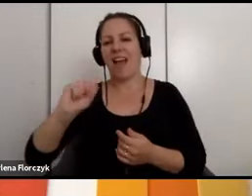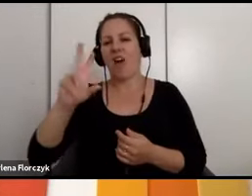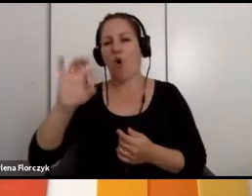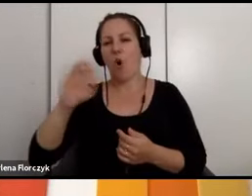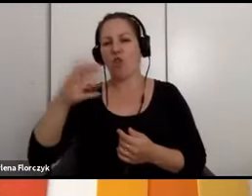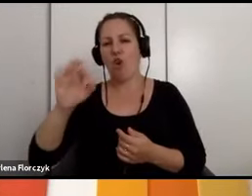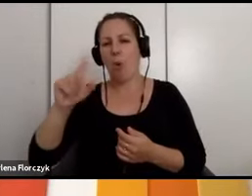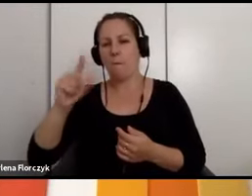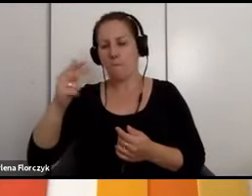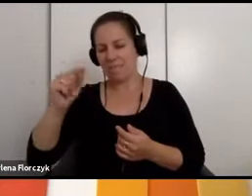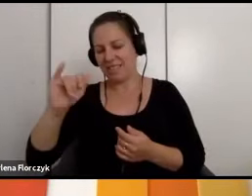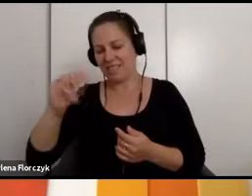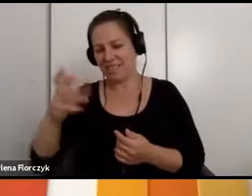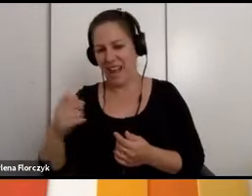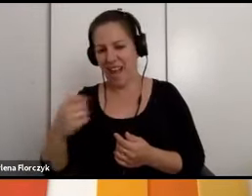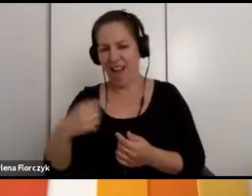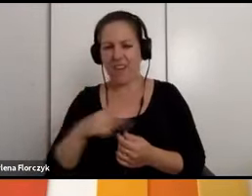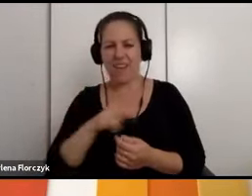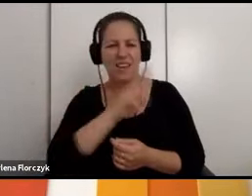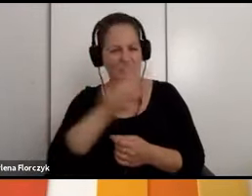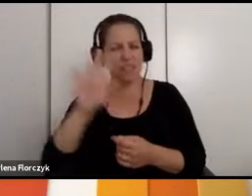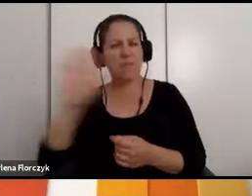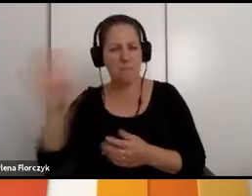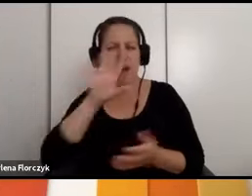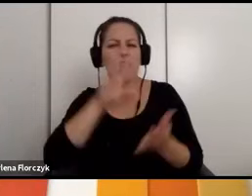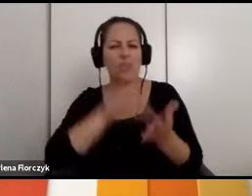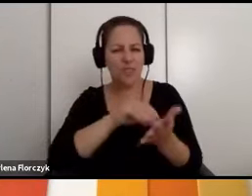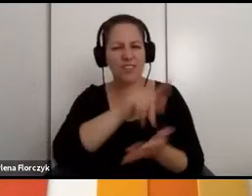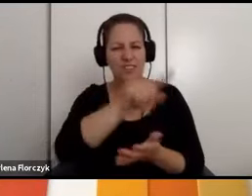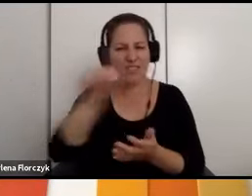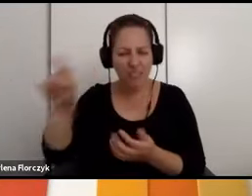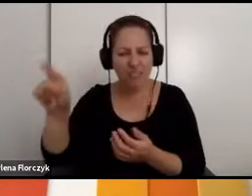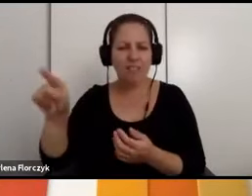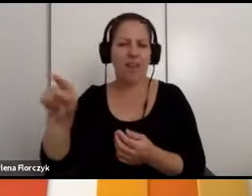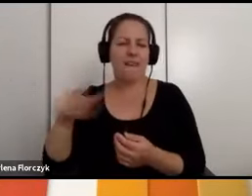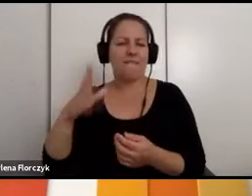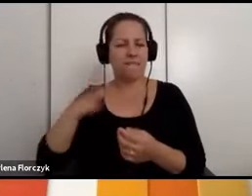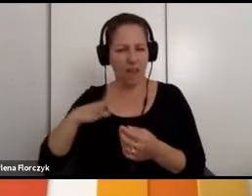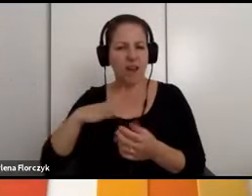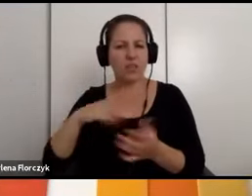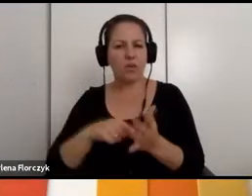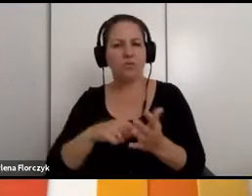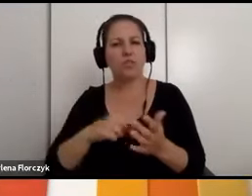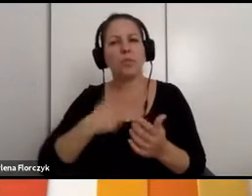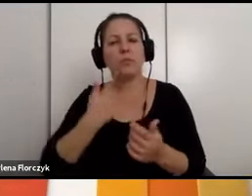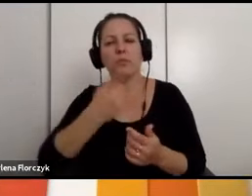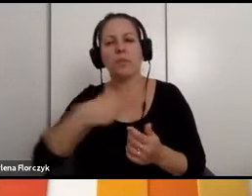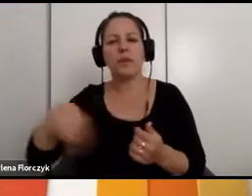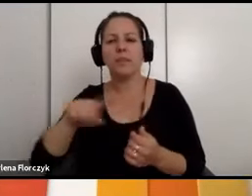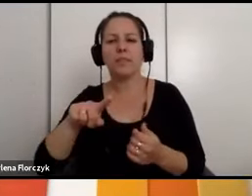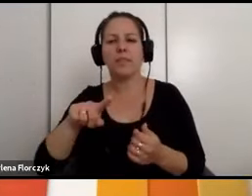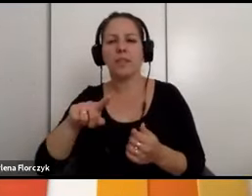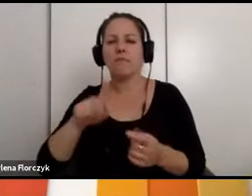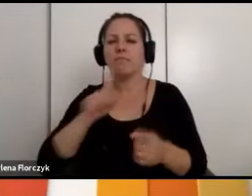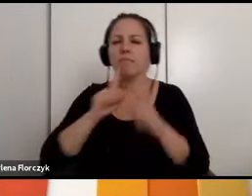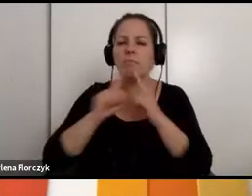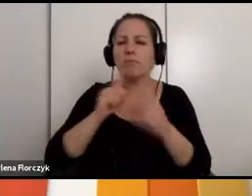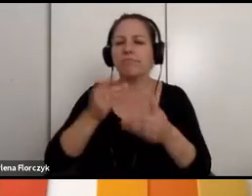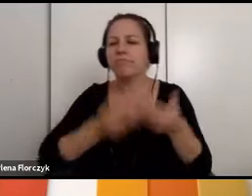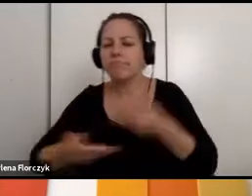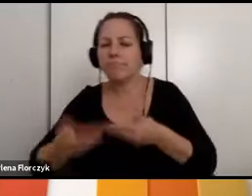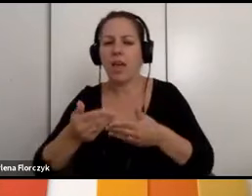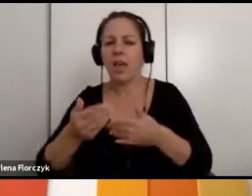Więc tu myślę, że każdy z nas ma takie doświadczenie i myślę, że warto jest, żebyśmy porozmawiali na temat